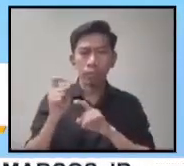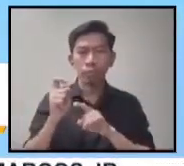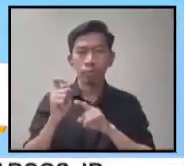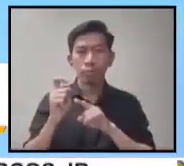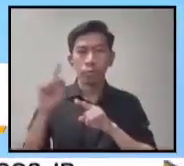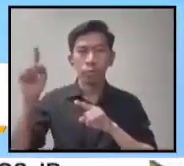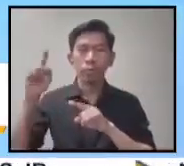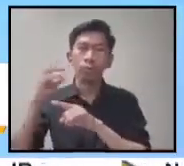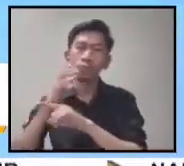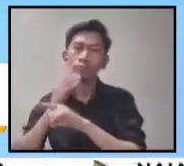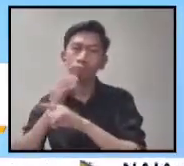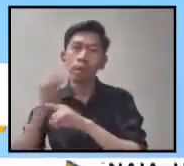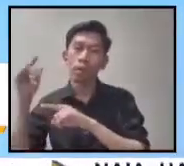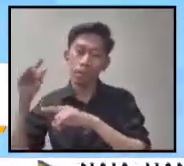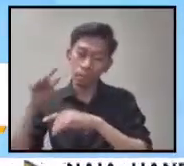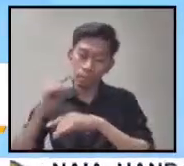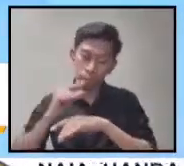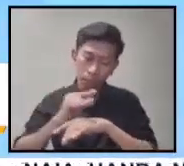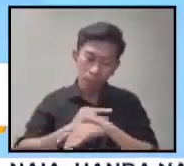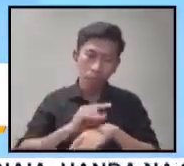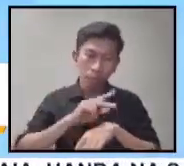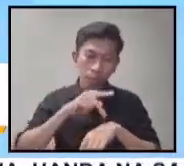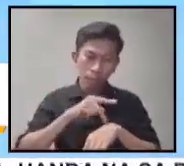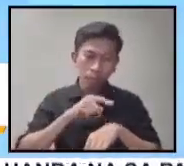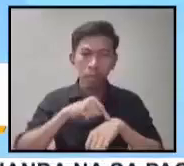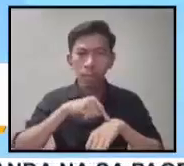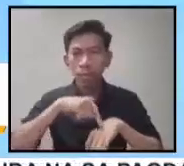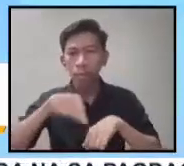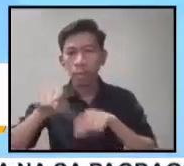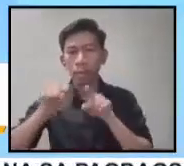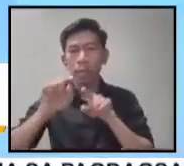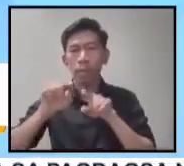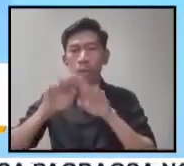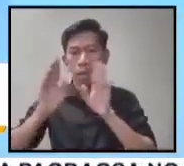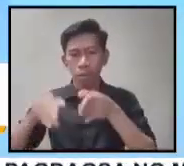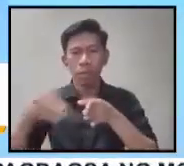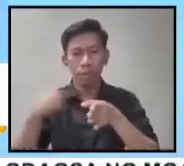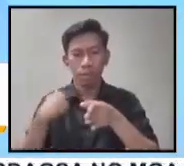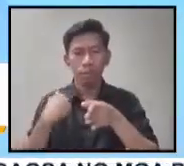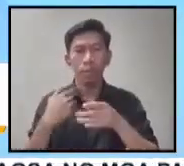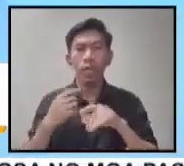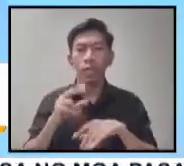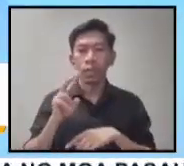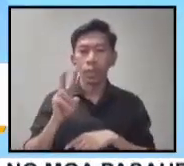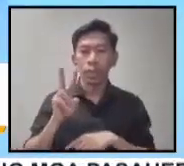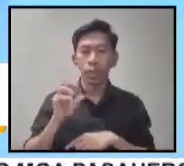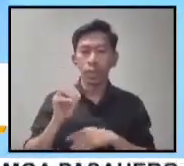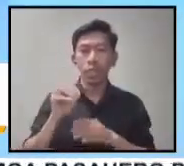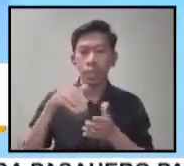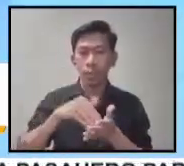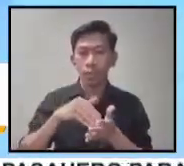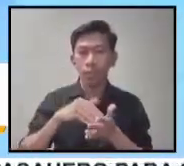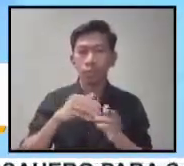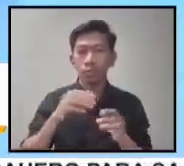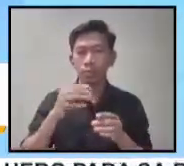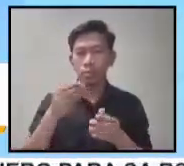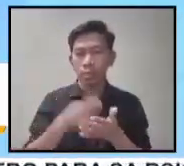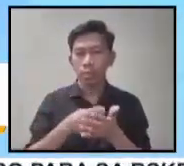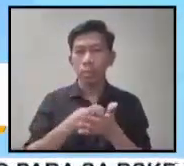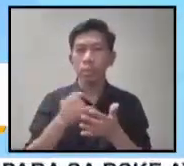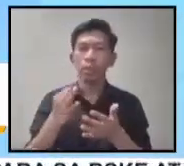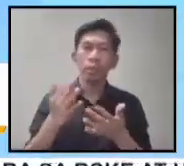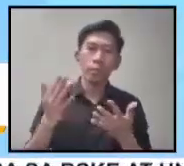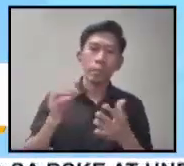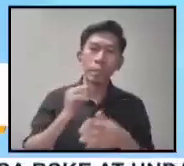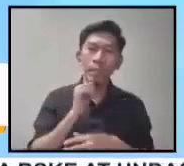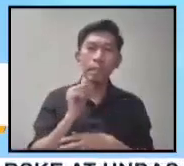sa mga tahanan ng mga labi. Magbibigay rin ng 20,000 pesos ang OWA para sa mga inactive members. Habang